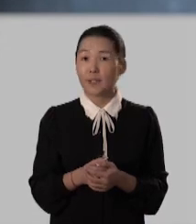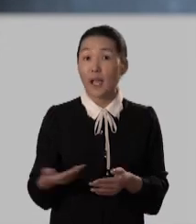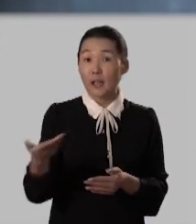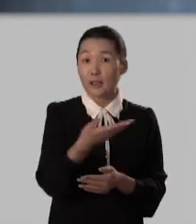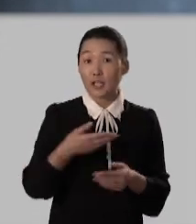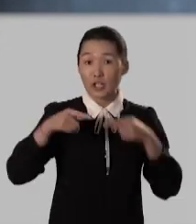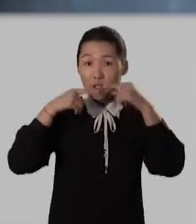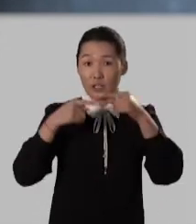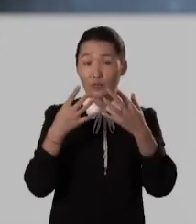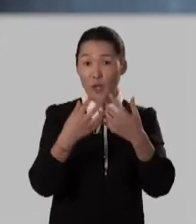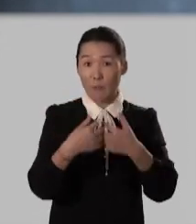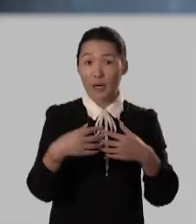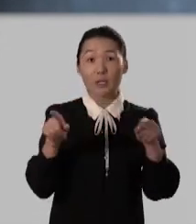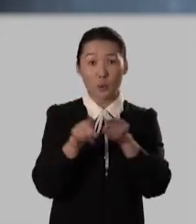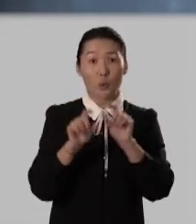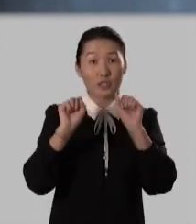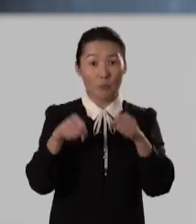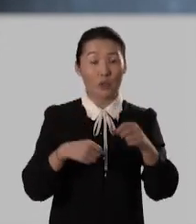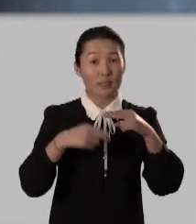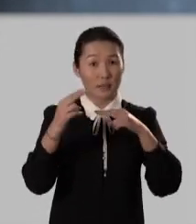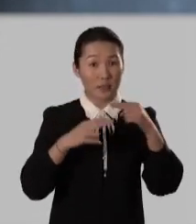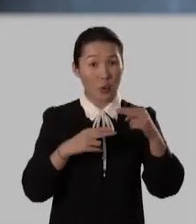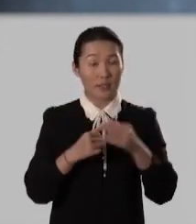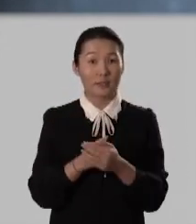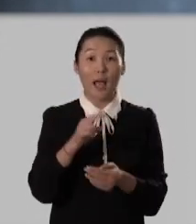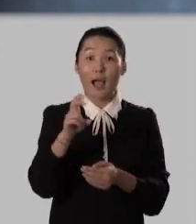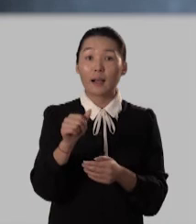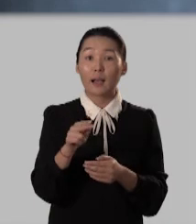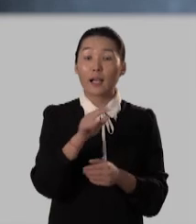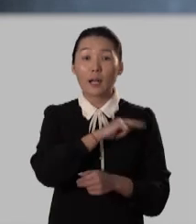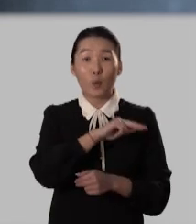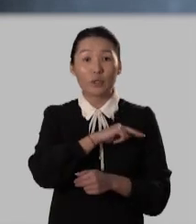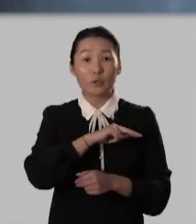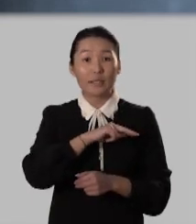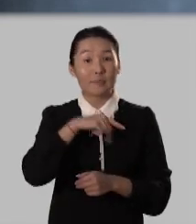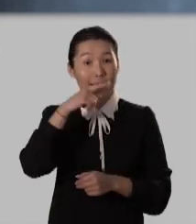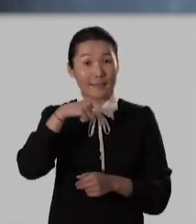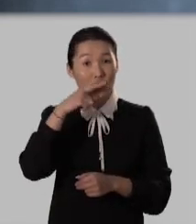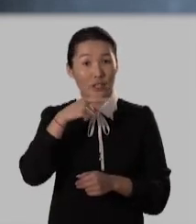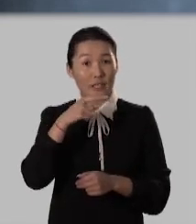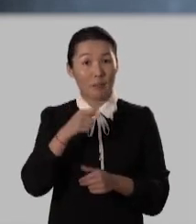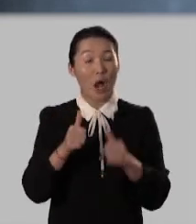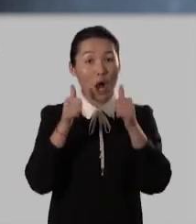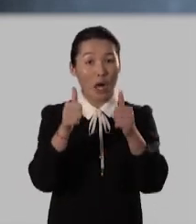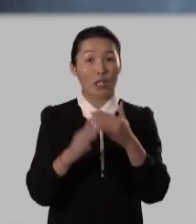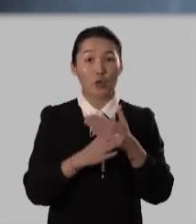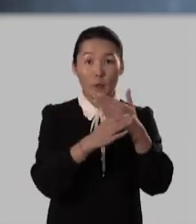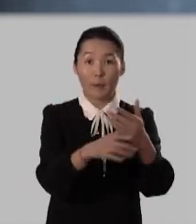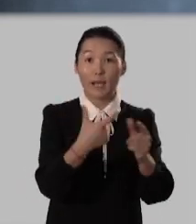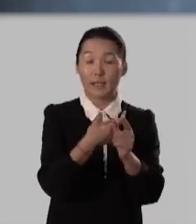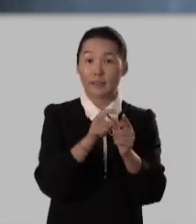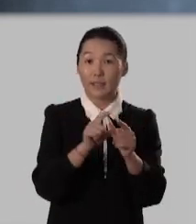также можно настроить как работать над произношением хорошо помогает в этом деле